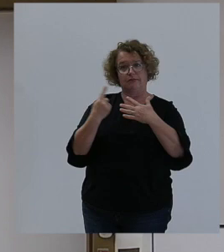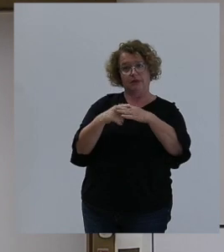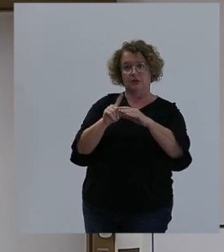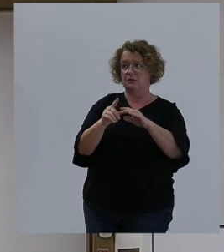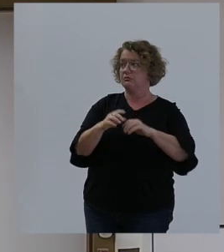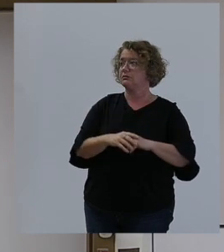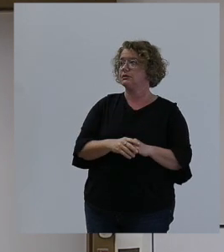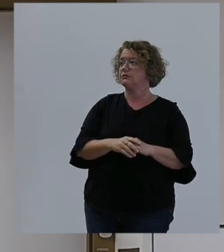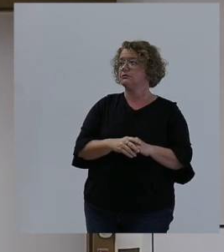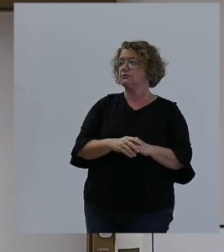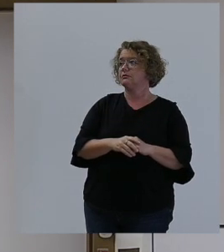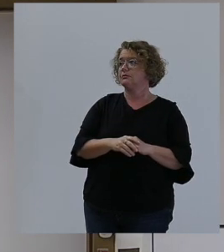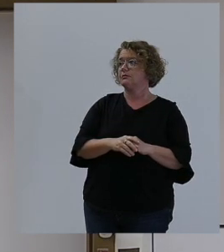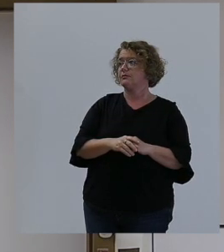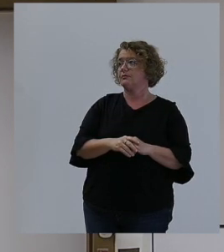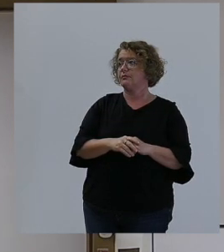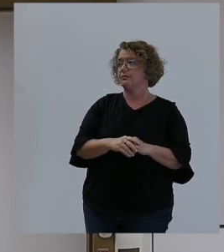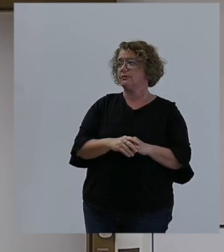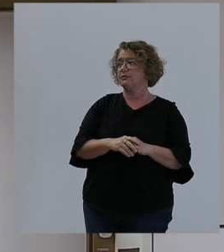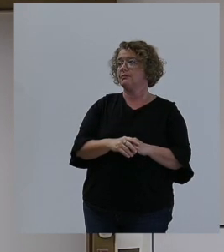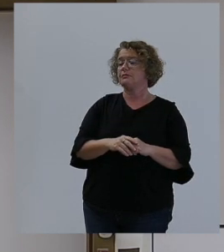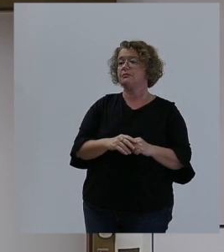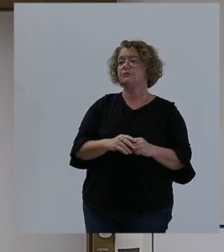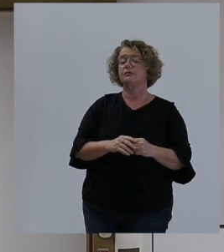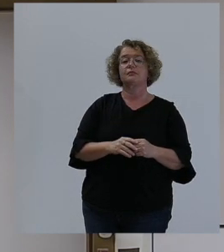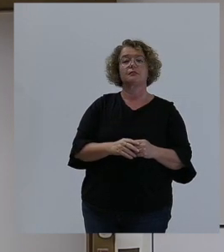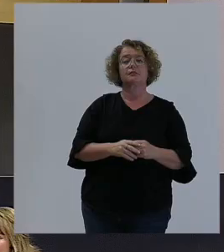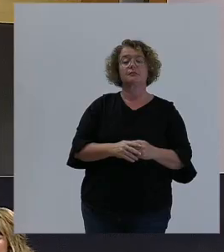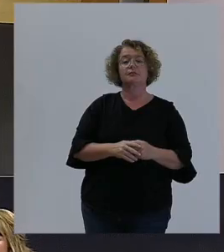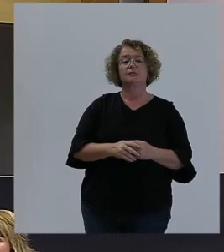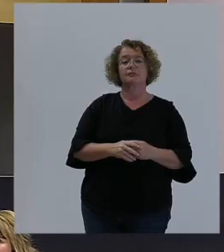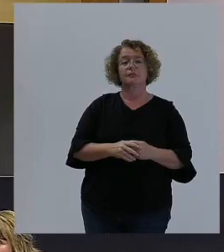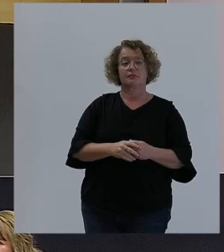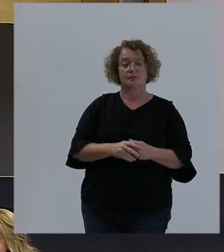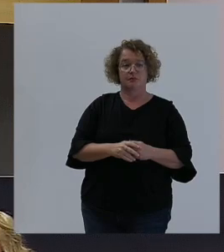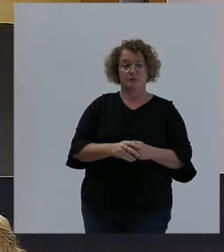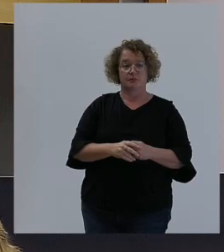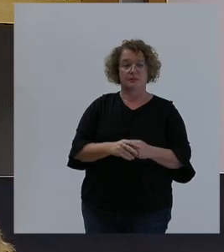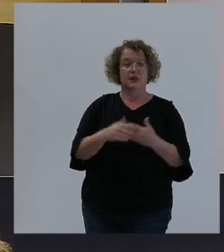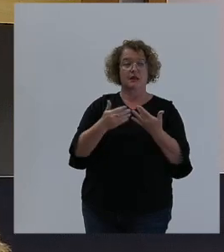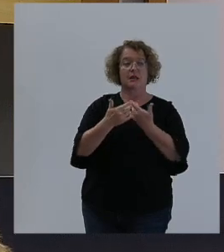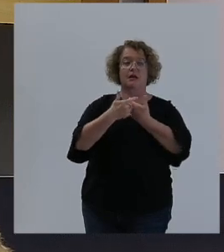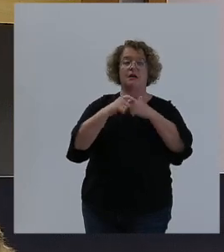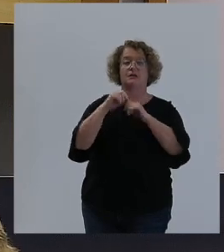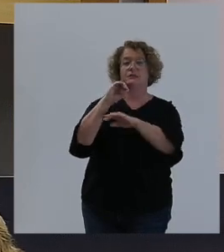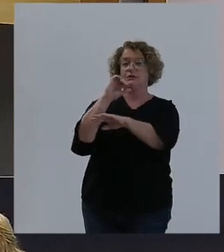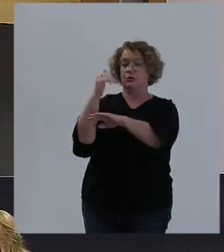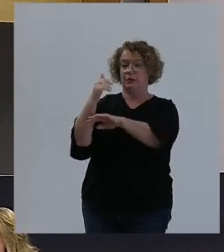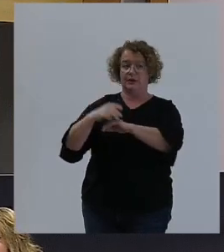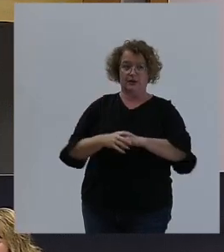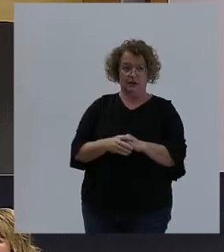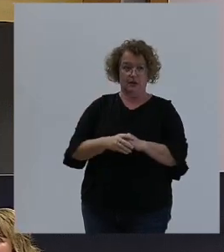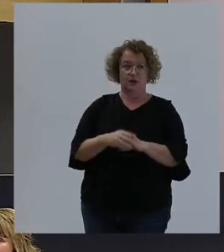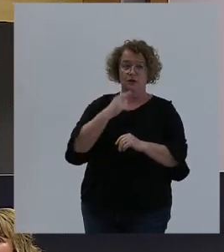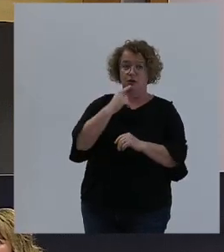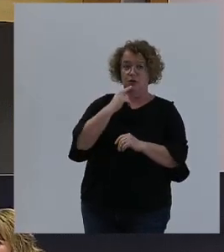liminaires. Alors, vous répondrez, Nathalie Pinette. Alors, pour l'accessibilité numérique, effectivement,